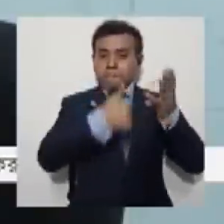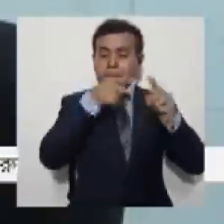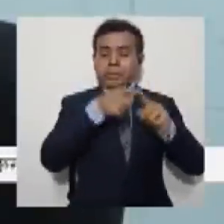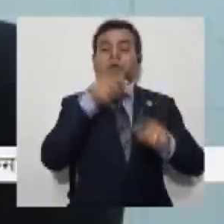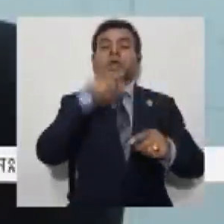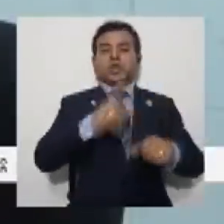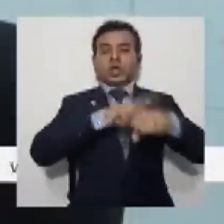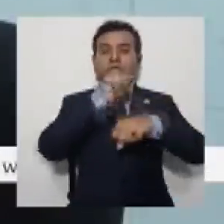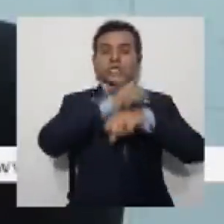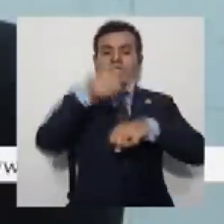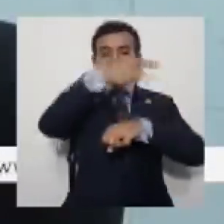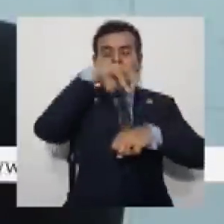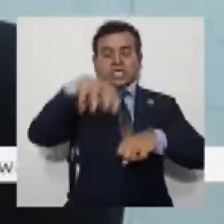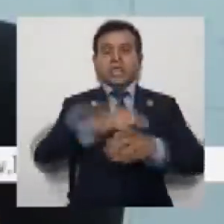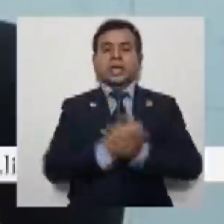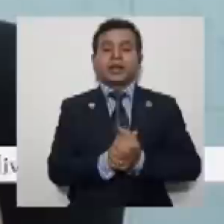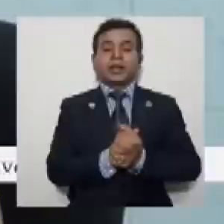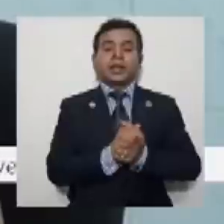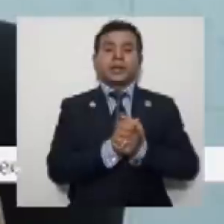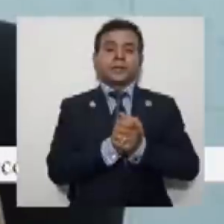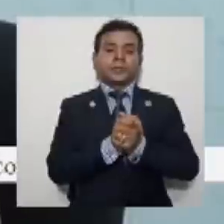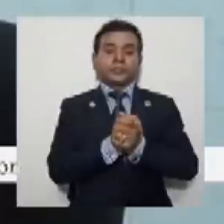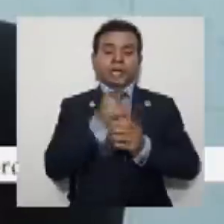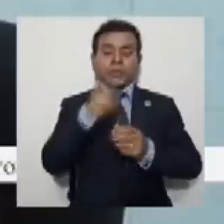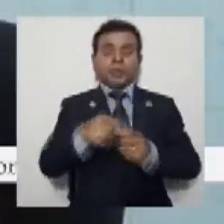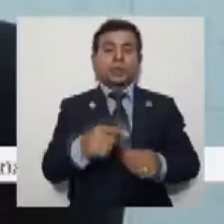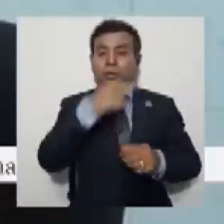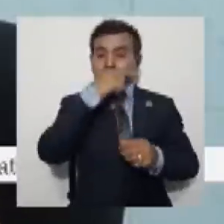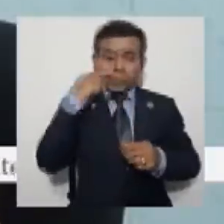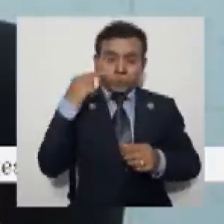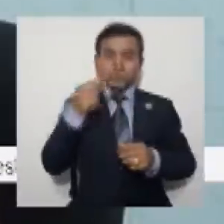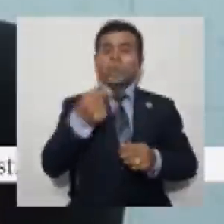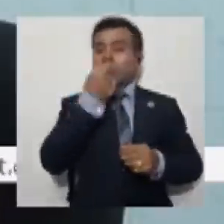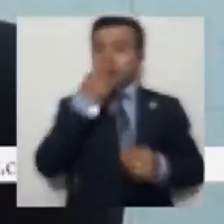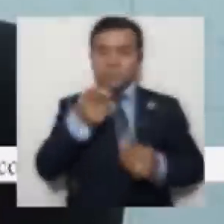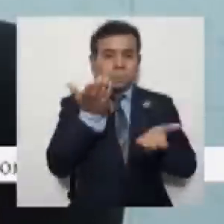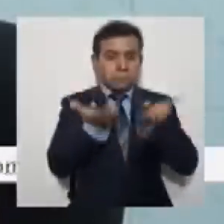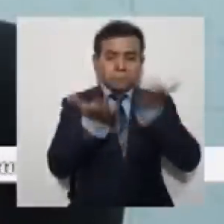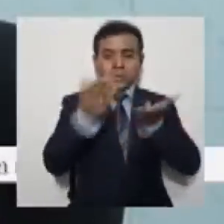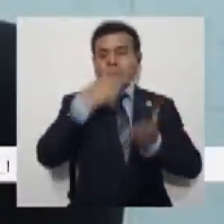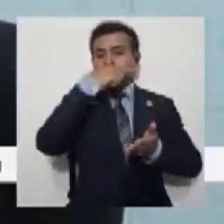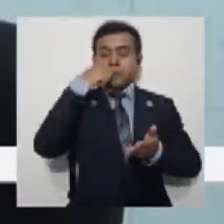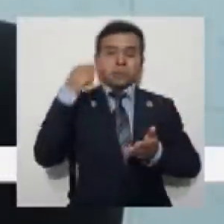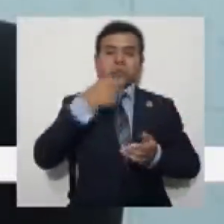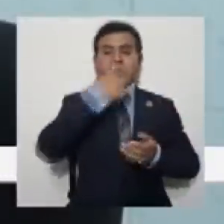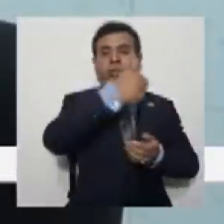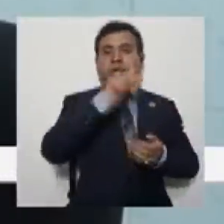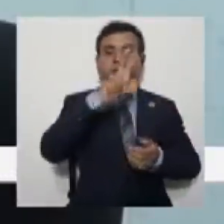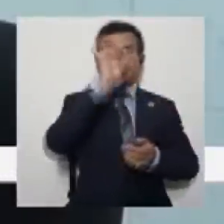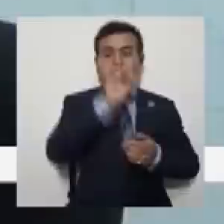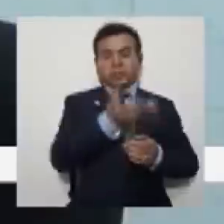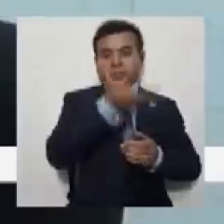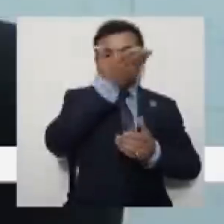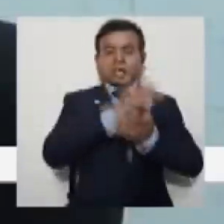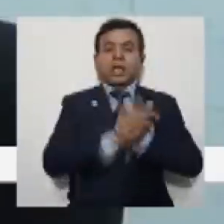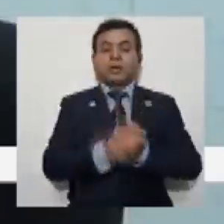নারী যদি দেখি শতাংশ এর মধ্যে পুরুষই 68 শতাংশ এবং মহিলা 32 শতাংশ আমি আরো কিছু আপনাদের সাথে